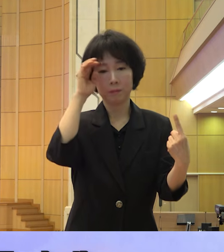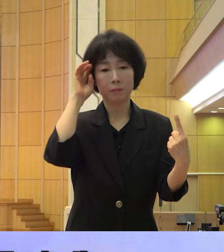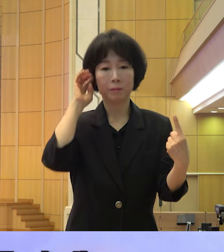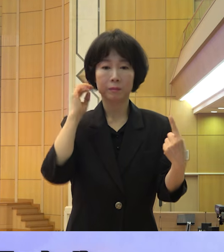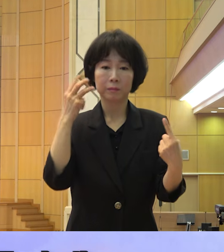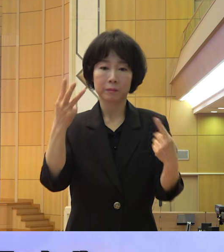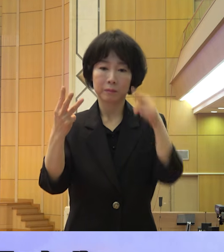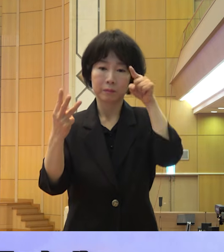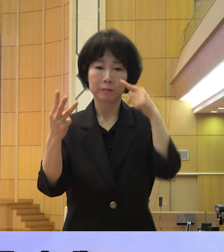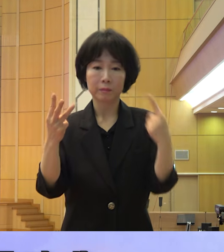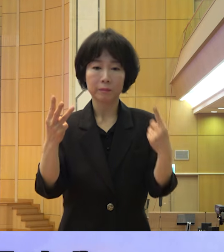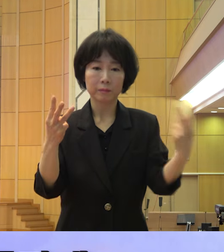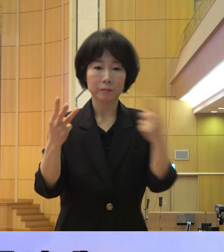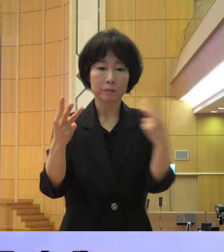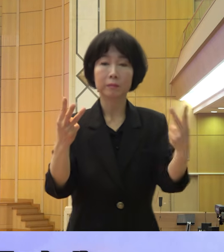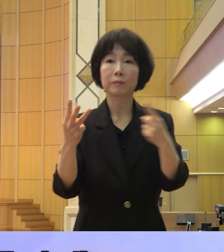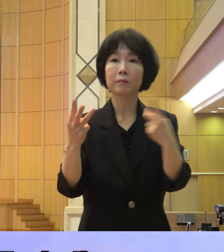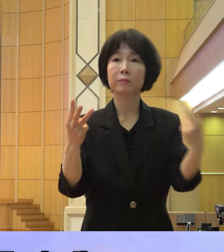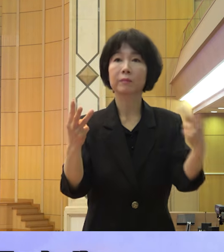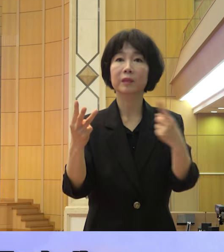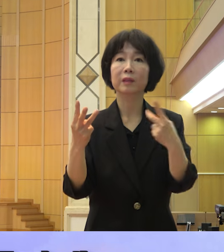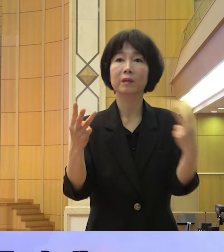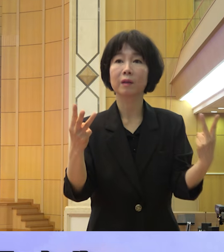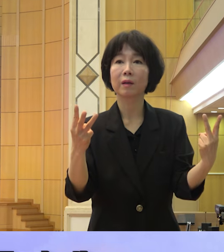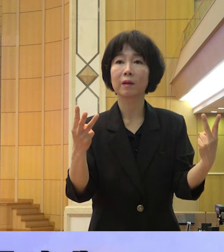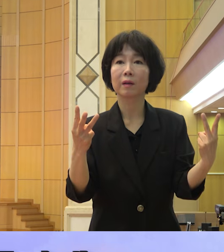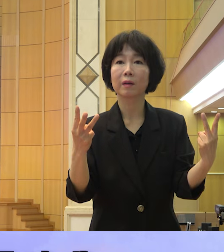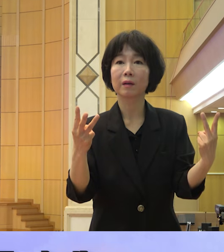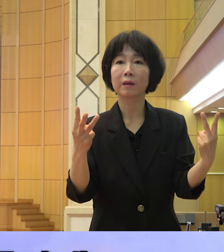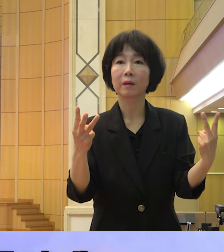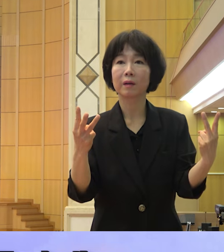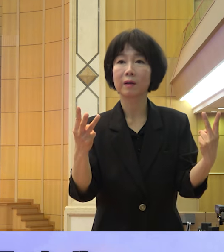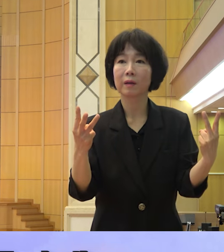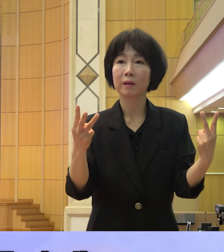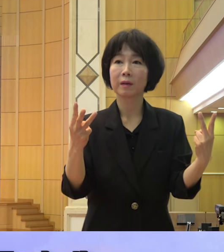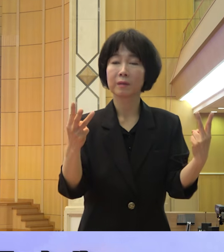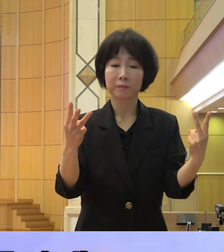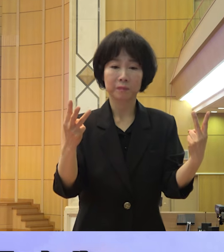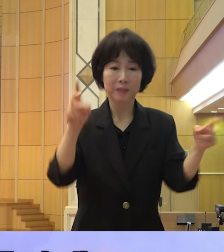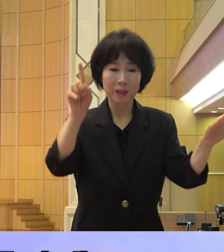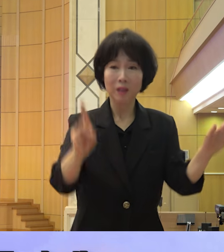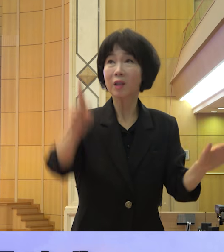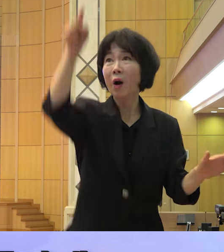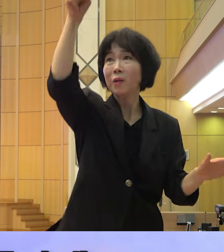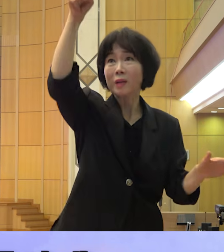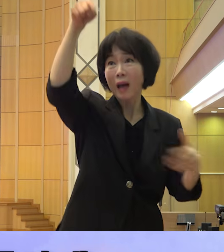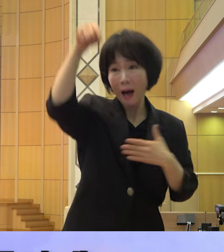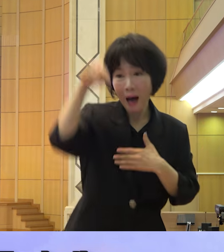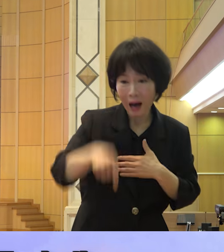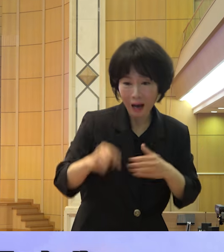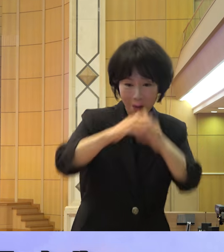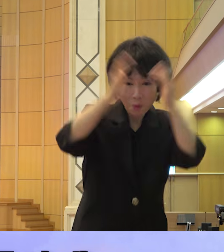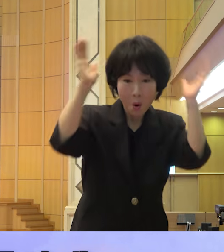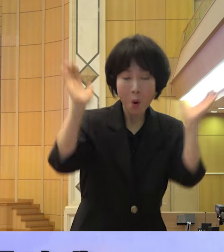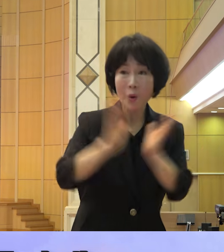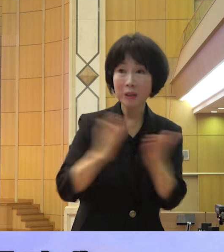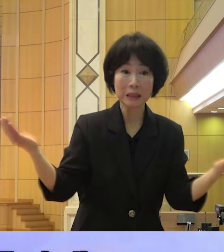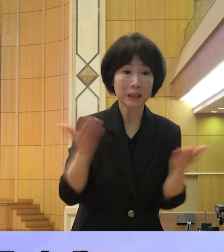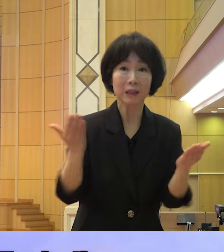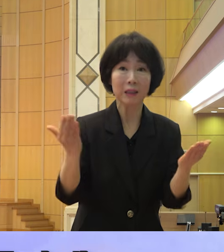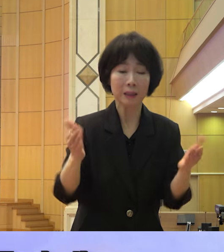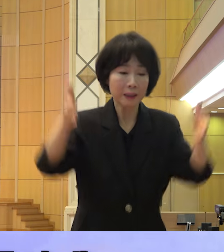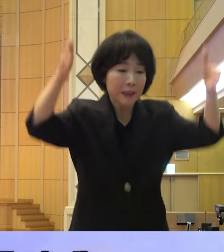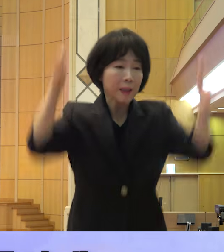전도서 3장 1절 한글판 보면 천하의 범사가 기한이 있고